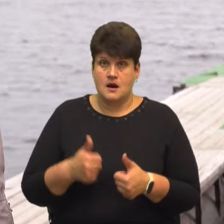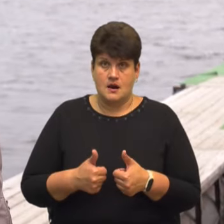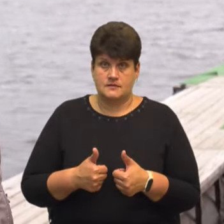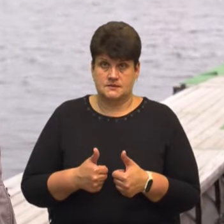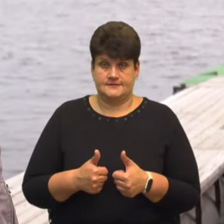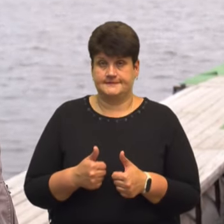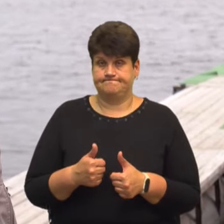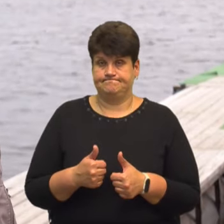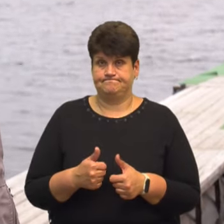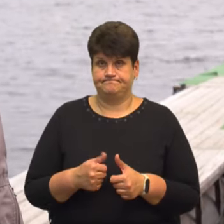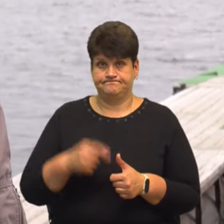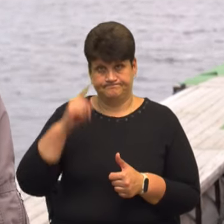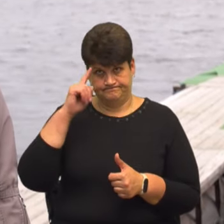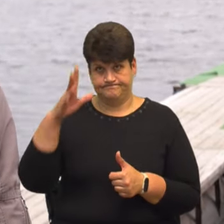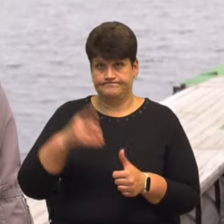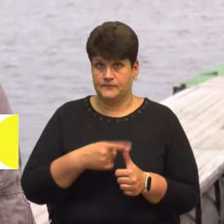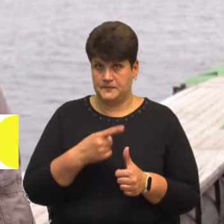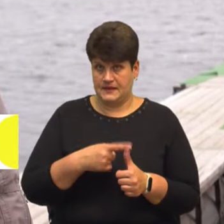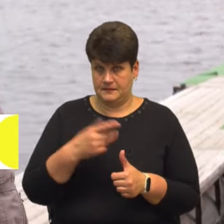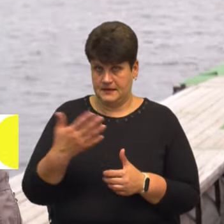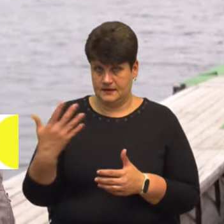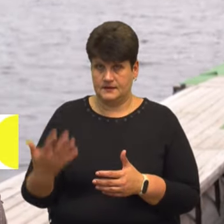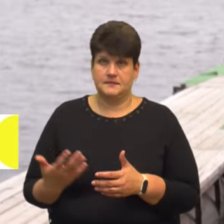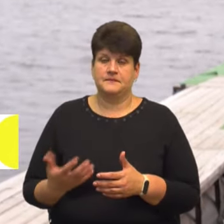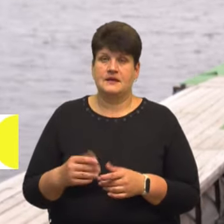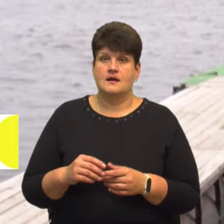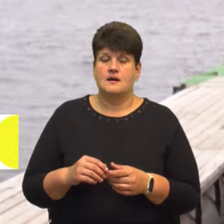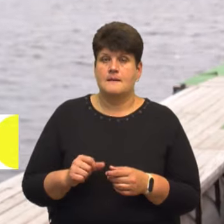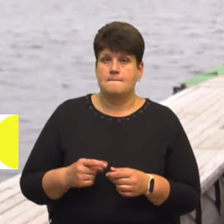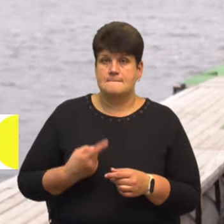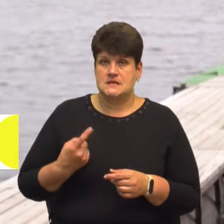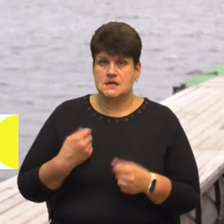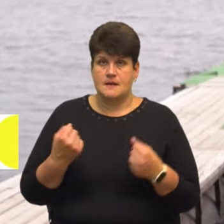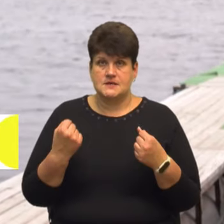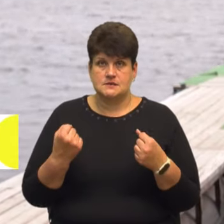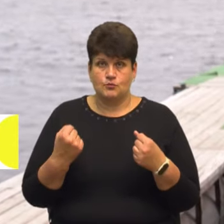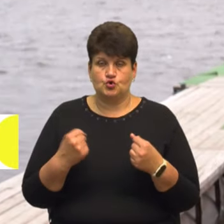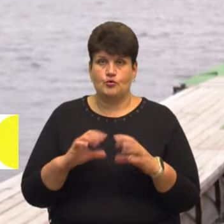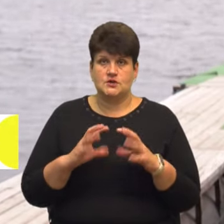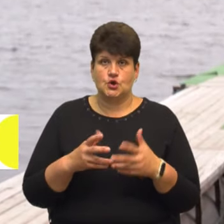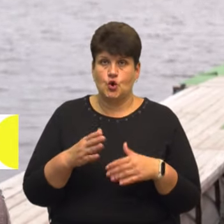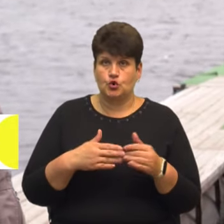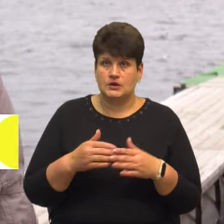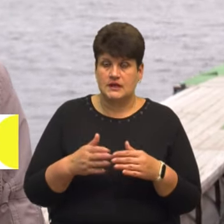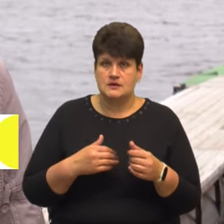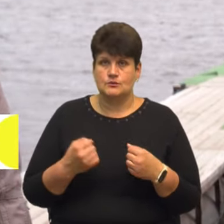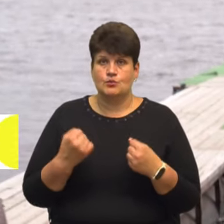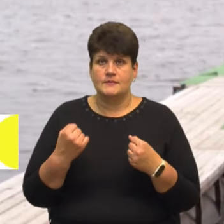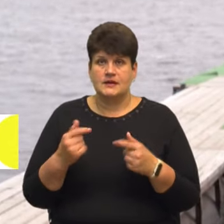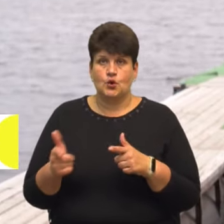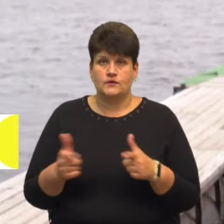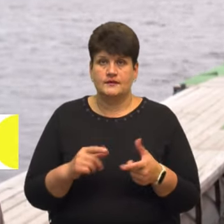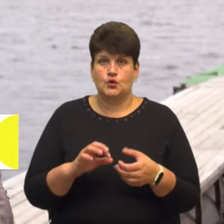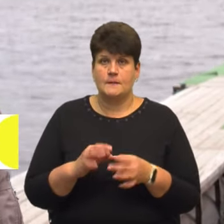іменитими суперниками майстрами спорту майстрами спорту міжнародного класу зі спортсменами які вже готувались до Олімпійських ігор